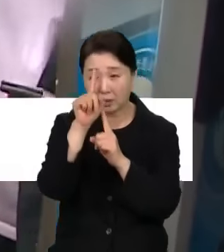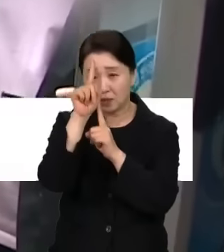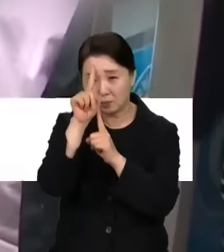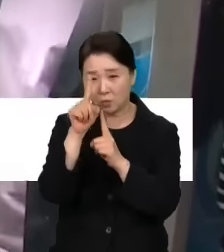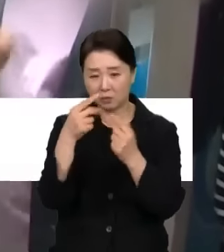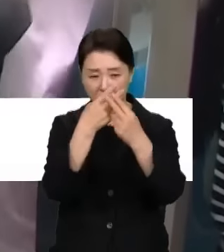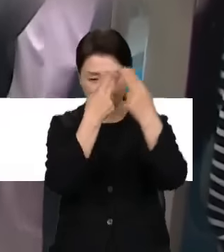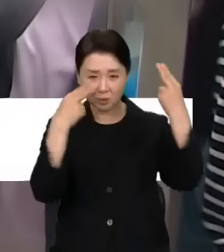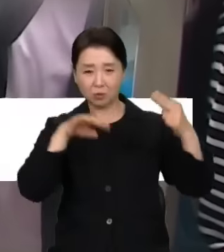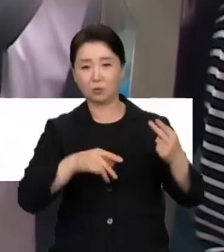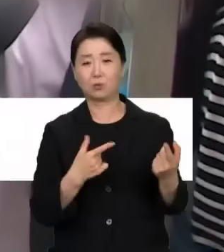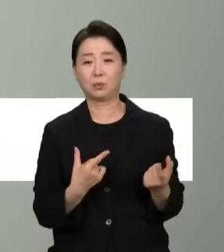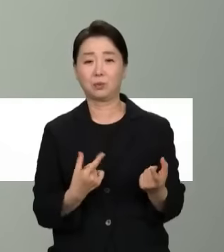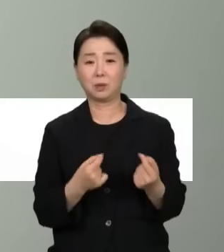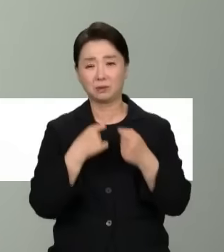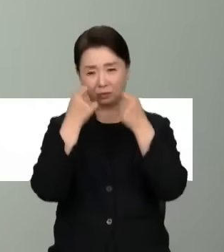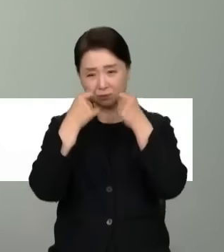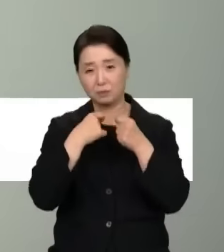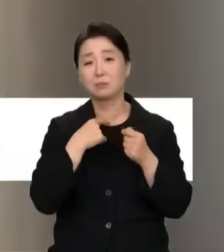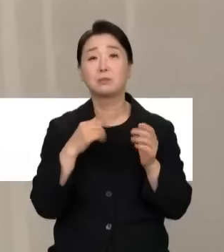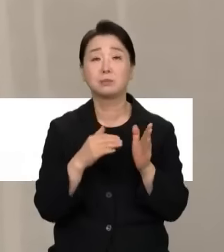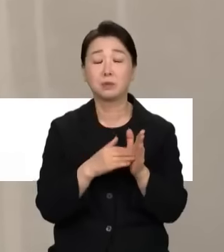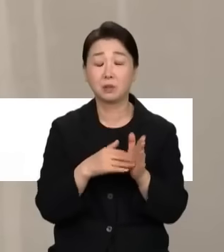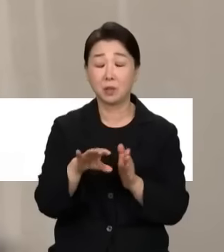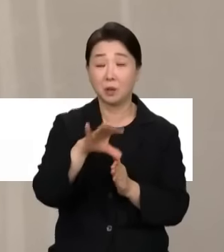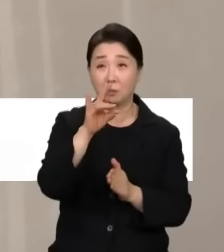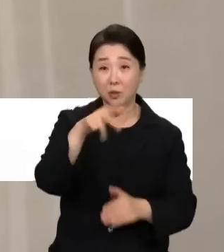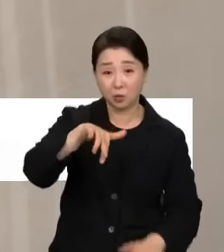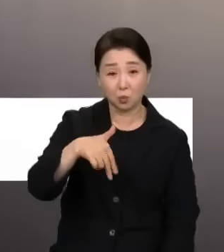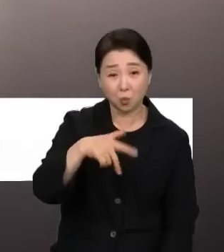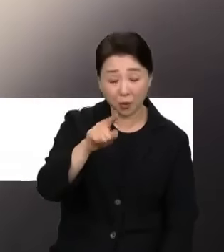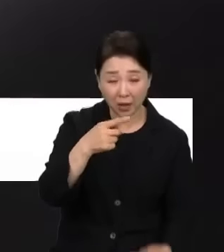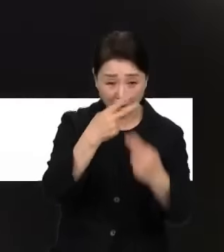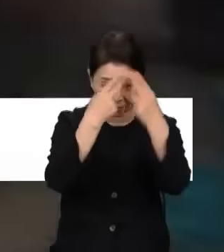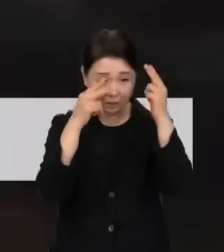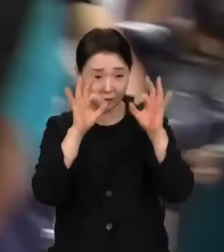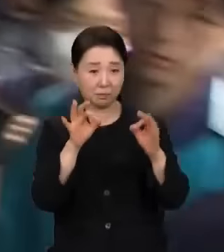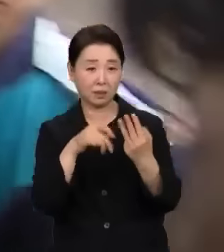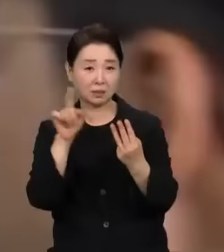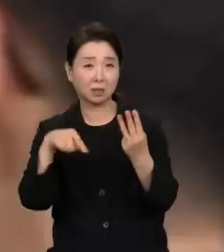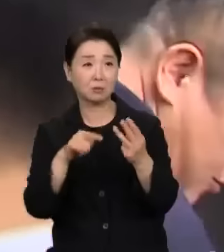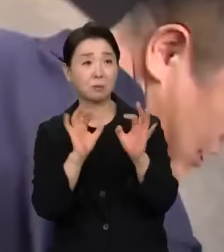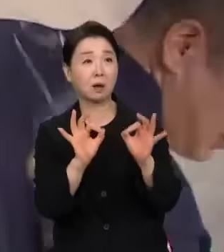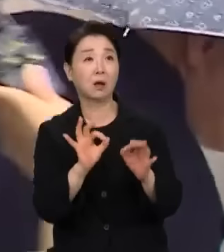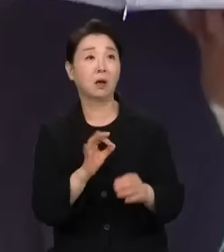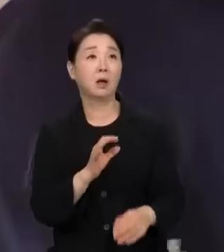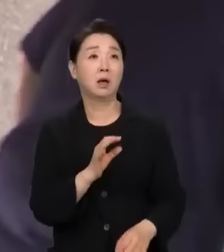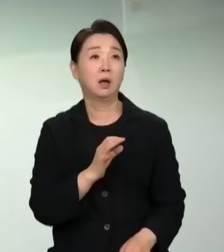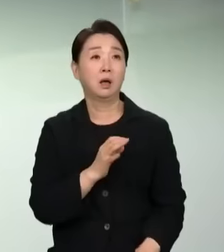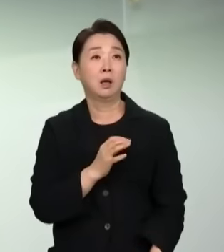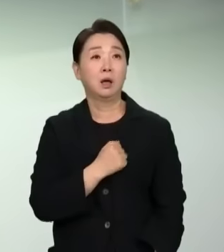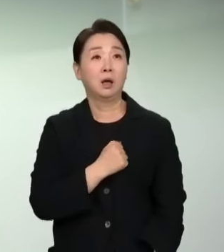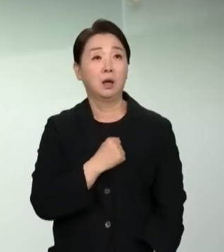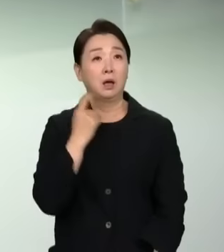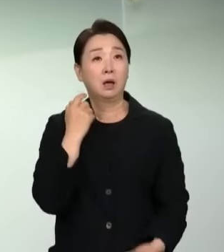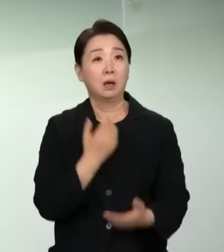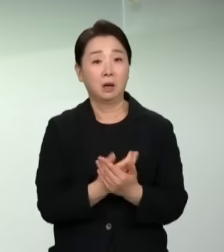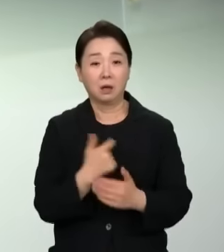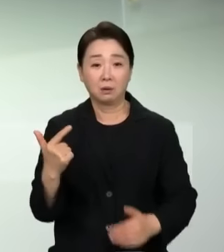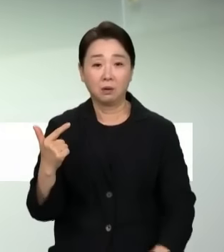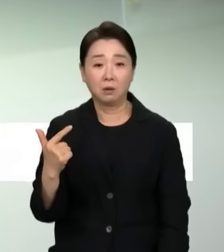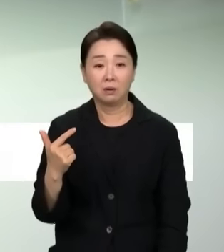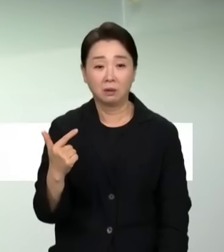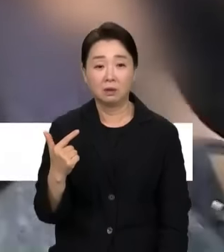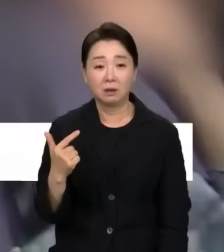빈소도 같았습니다. 먼저 떠난 조카 영정 사진을 보던 삼촌은 황망함을 감추지 못합니다.